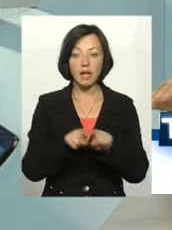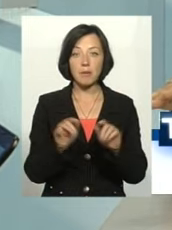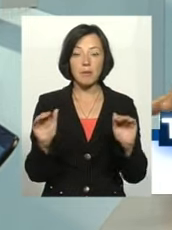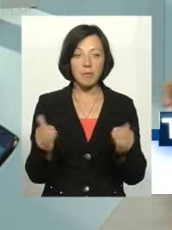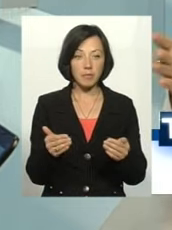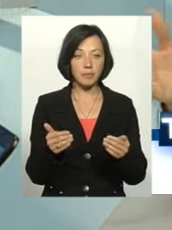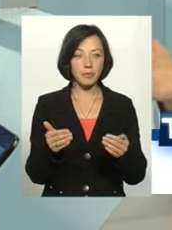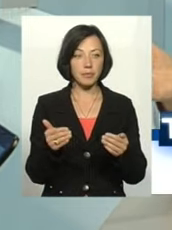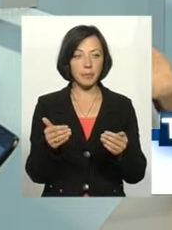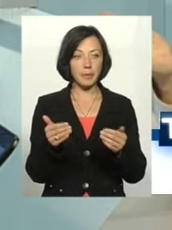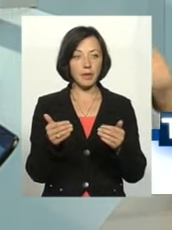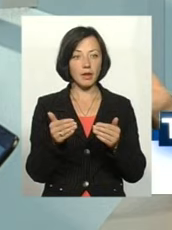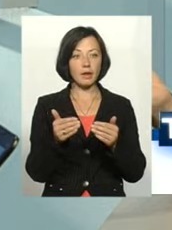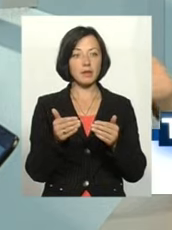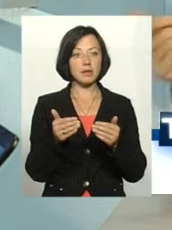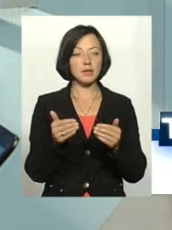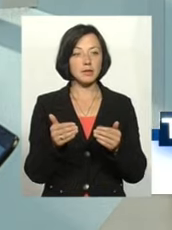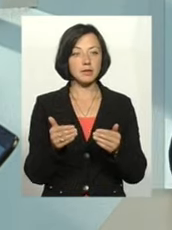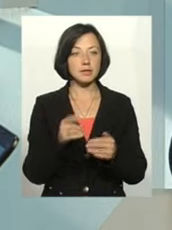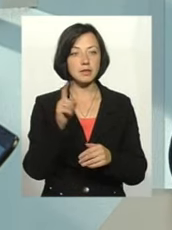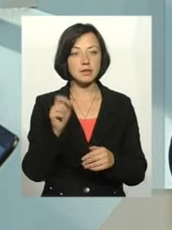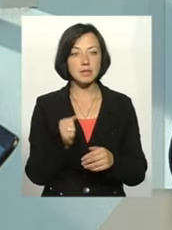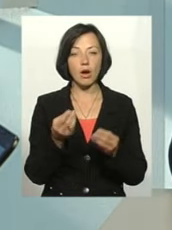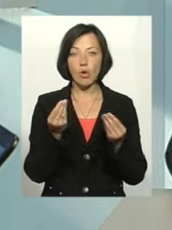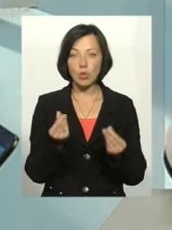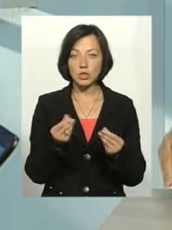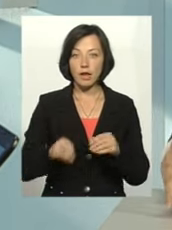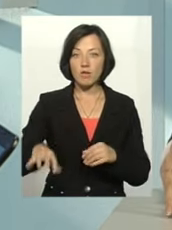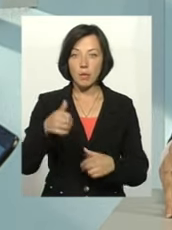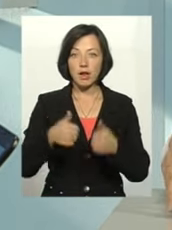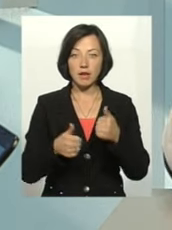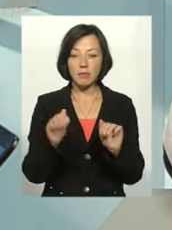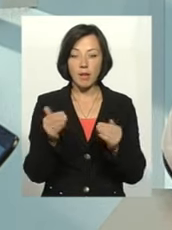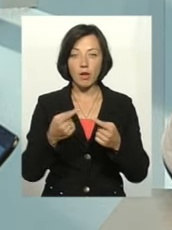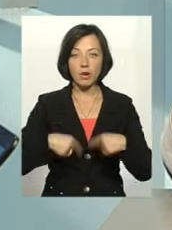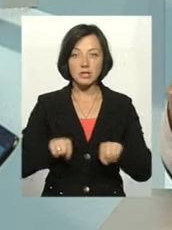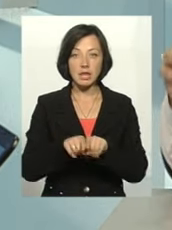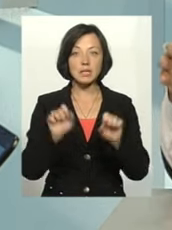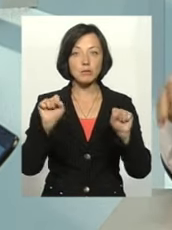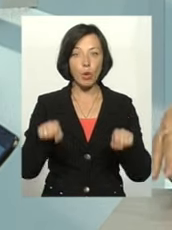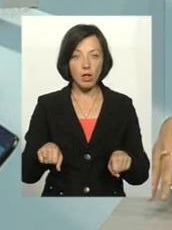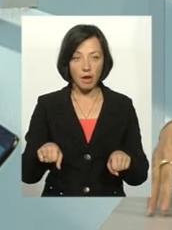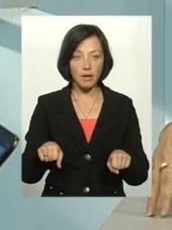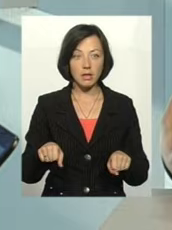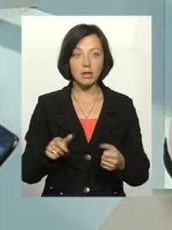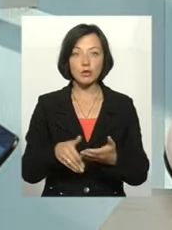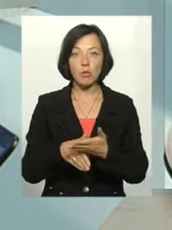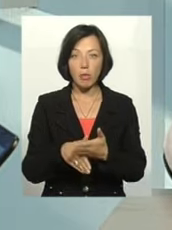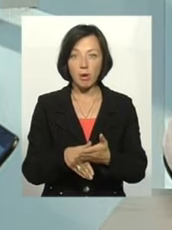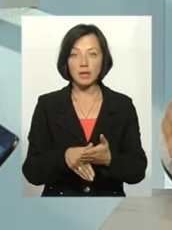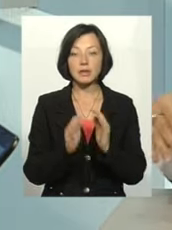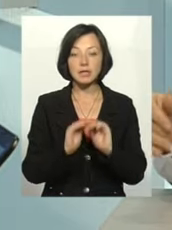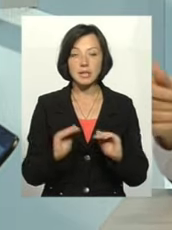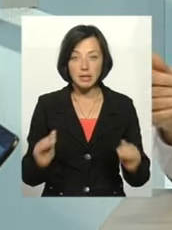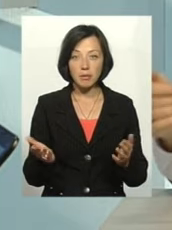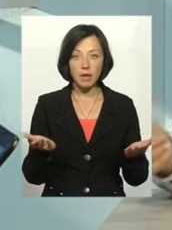невеличкі, скажімо так, за кошт європейського гранту, невеличка організація, яка змогла допомагати таким